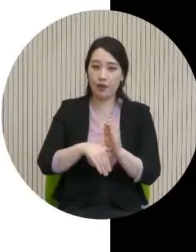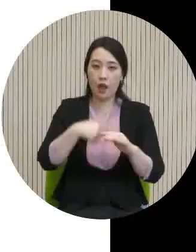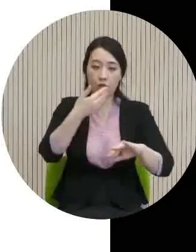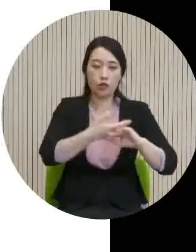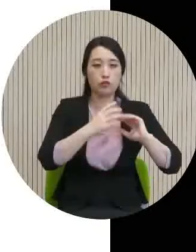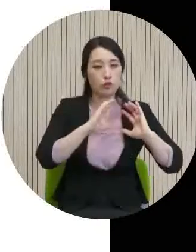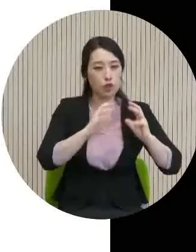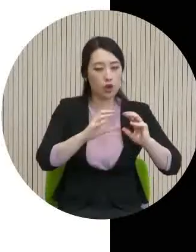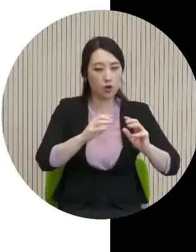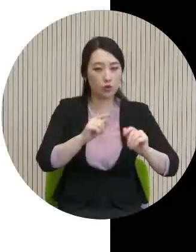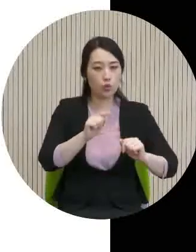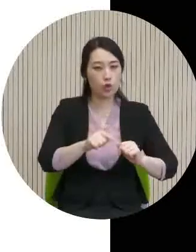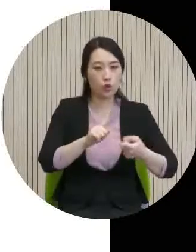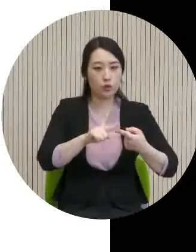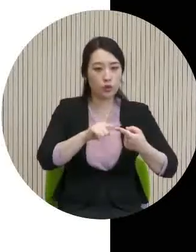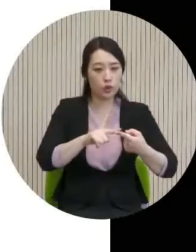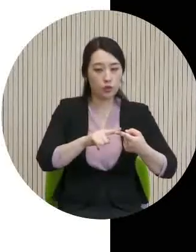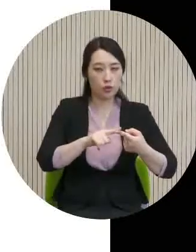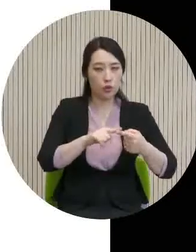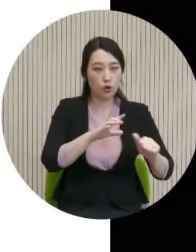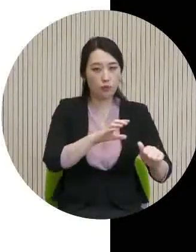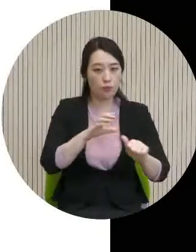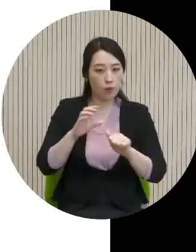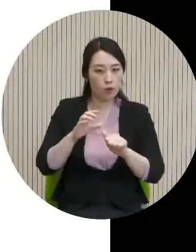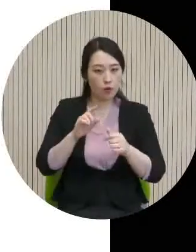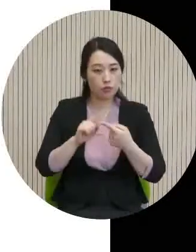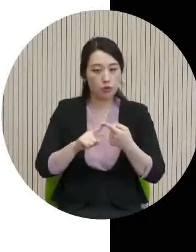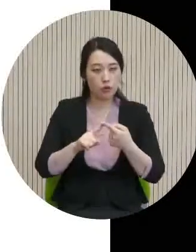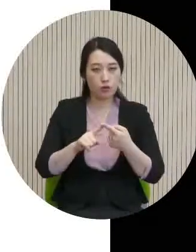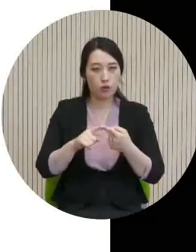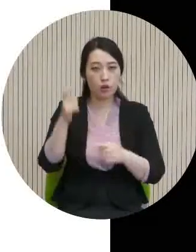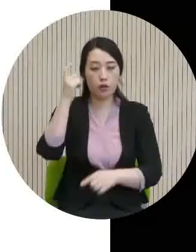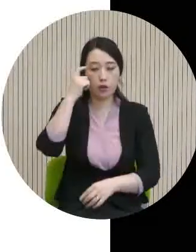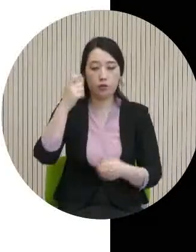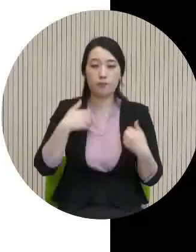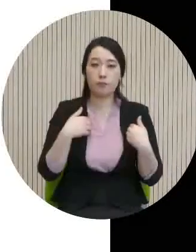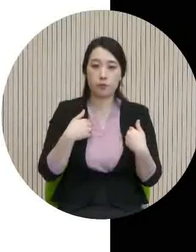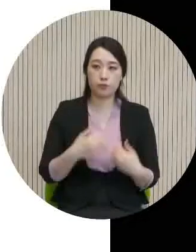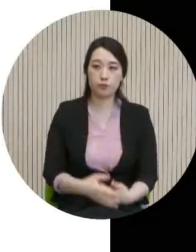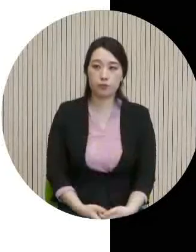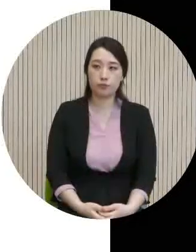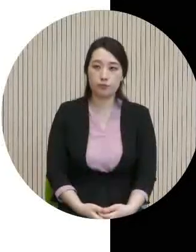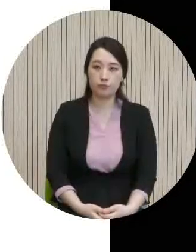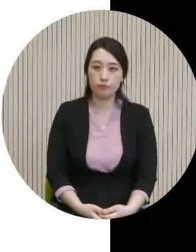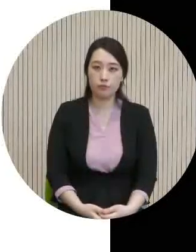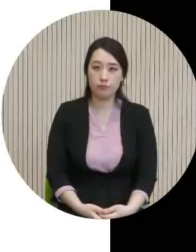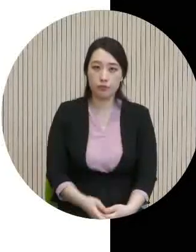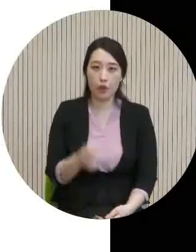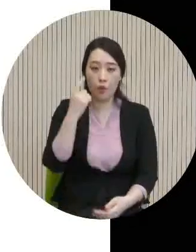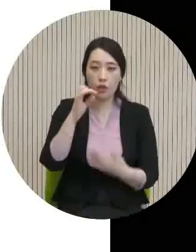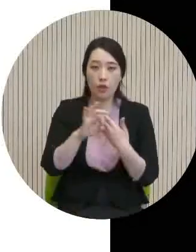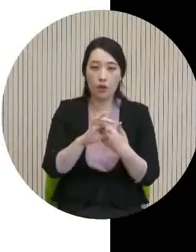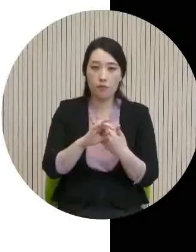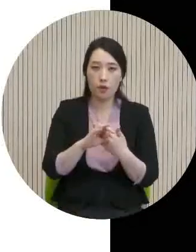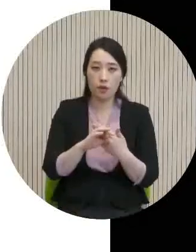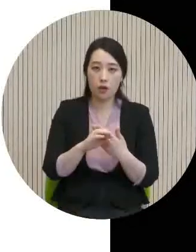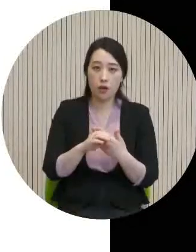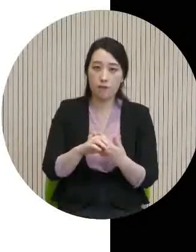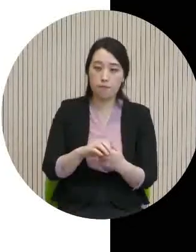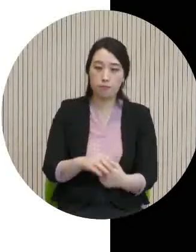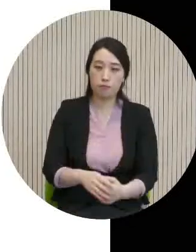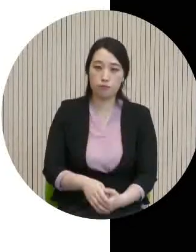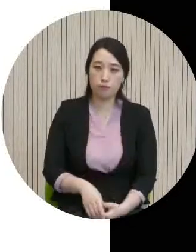국가도 이러한 모델에 대해서 이러한 입법 도입에 대해서 생각해 볼 필요가 있다고 생각합니다. 왜냐하면